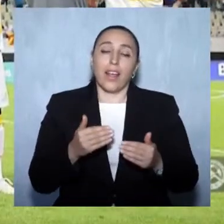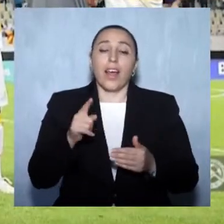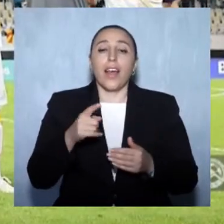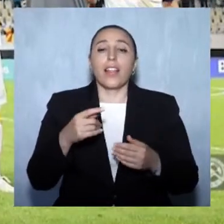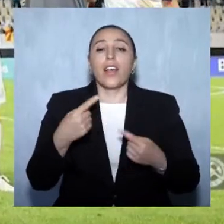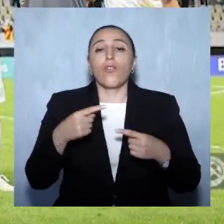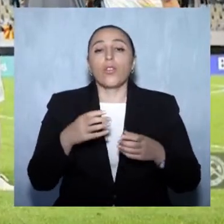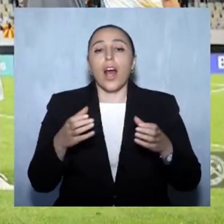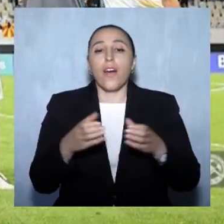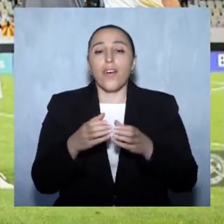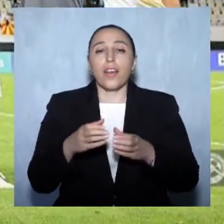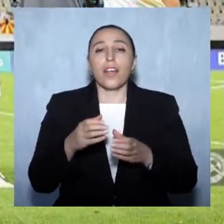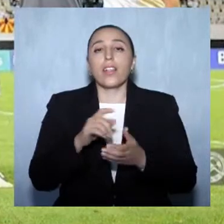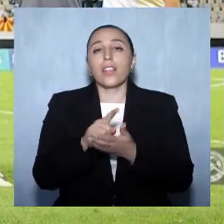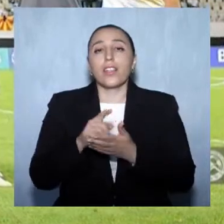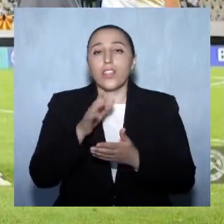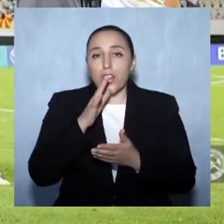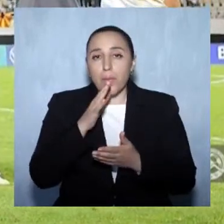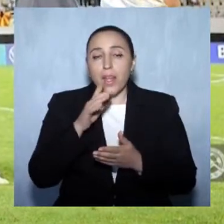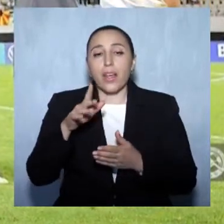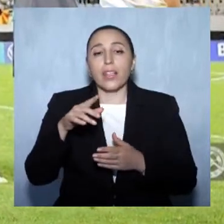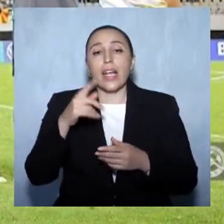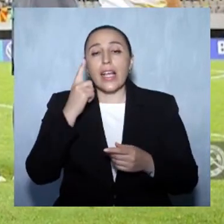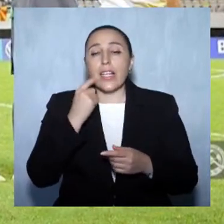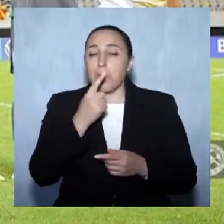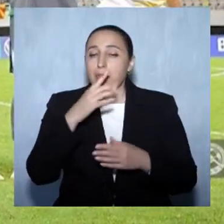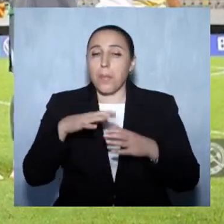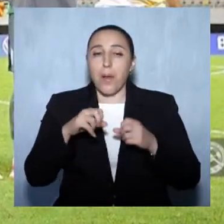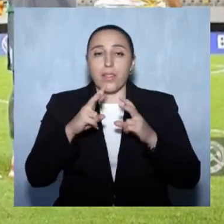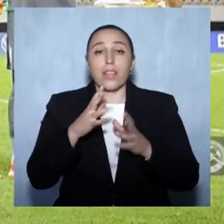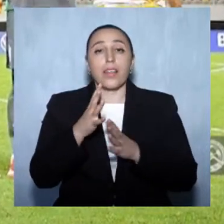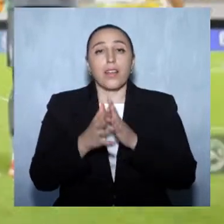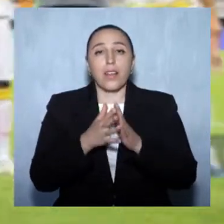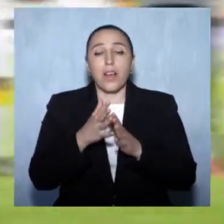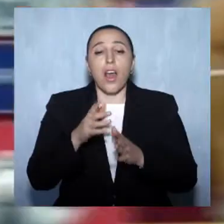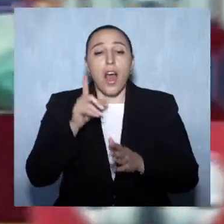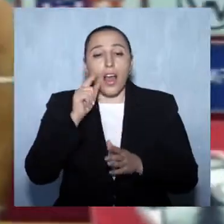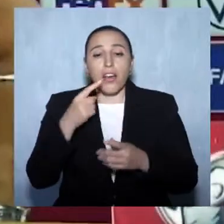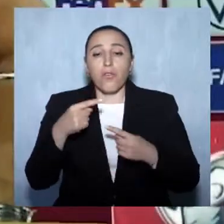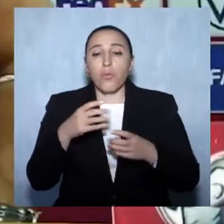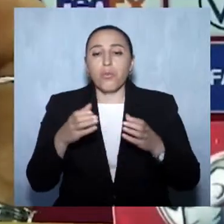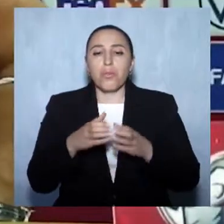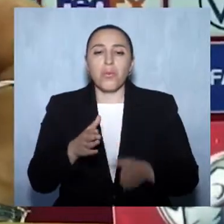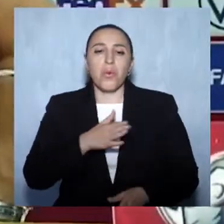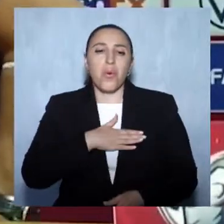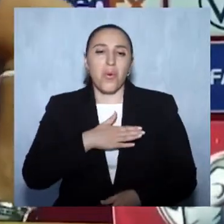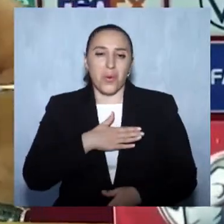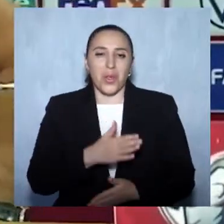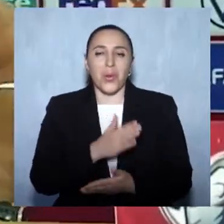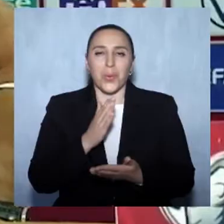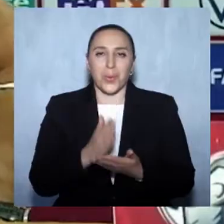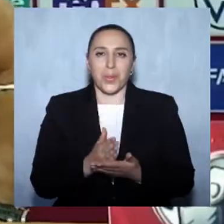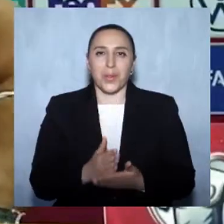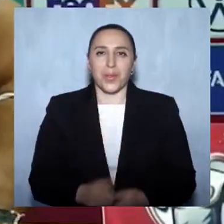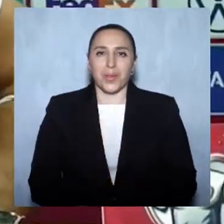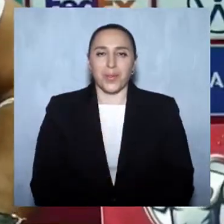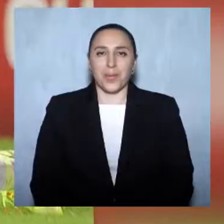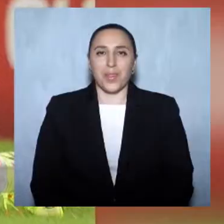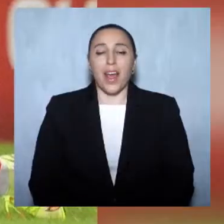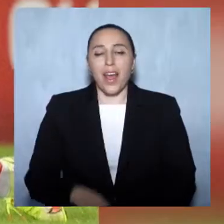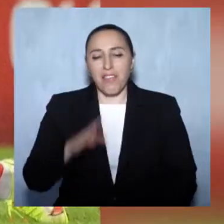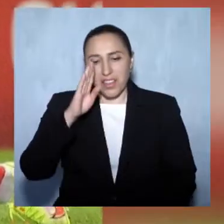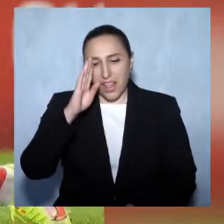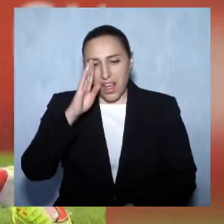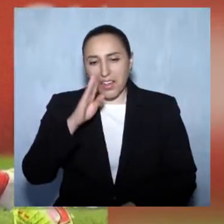Հավաքականի մասին խոսելիս իսպանացի մասնագետն ասաց, այս թիմը հոգի ունի։ Այս թիմը հոգի ունի եւ